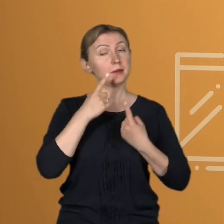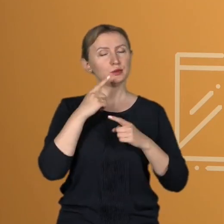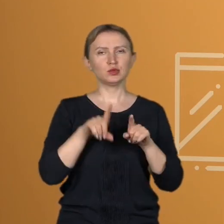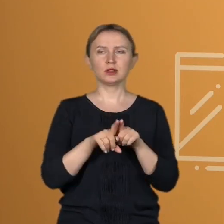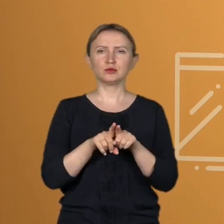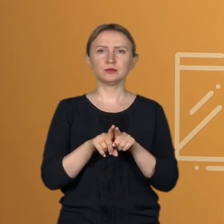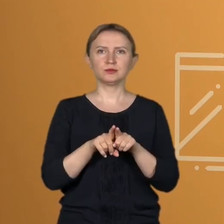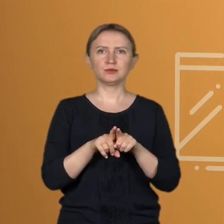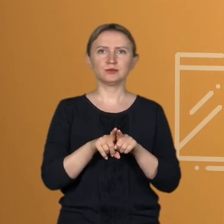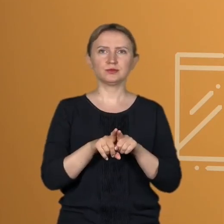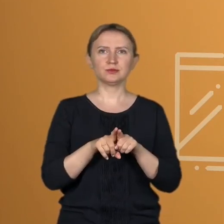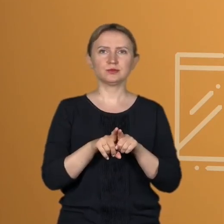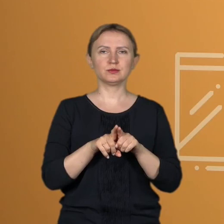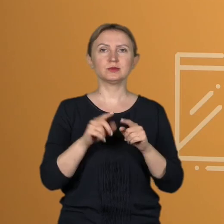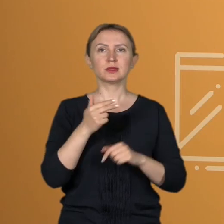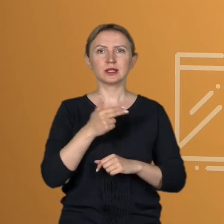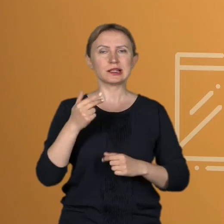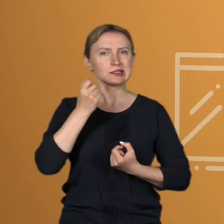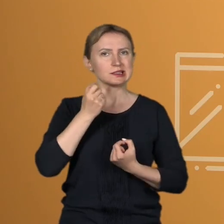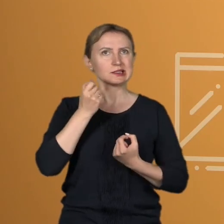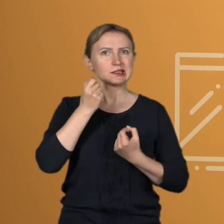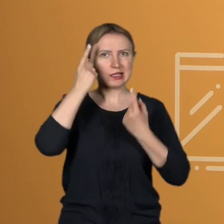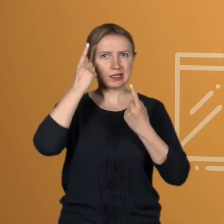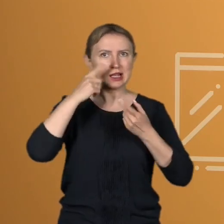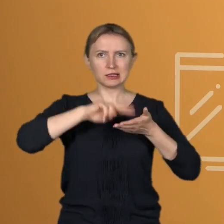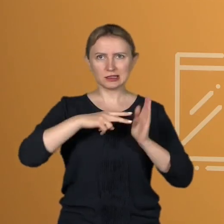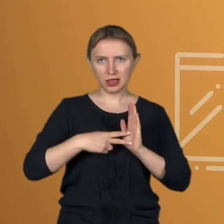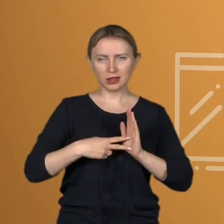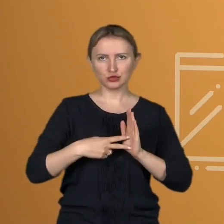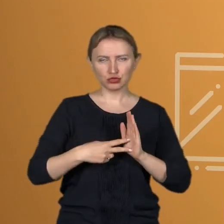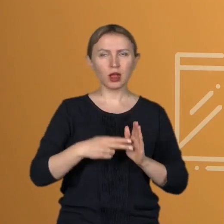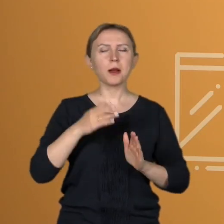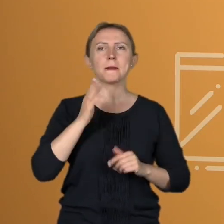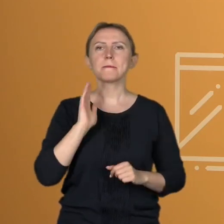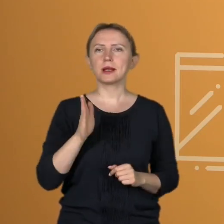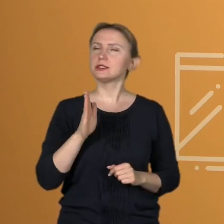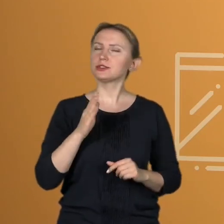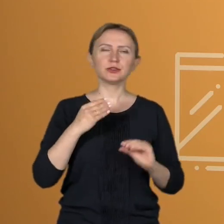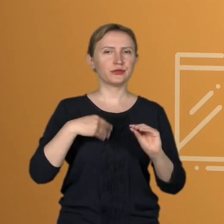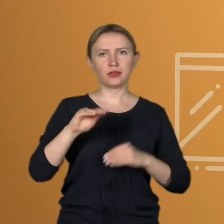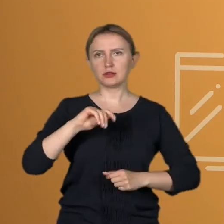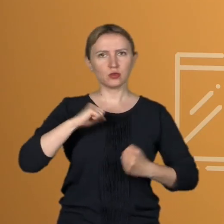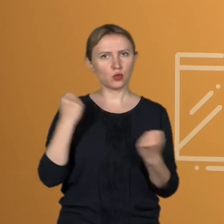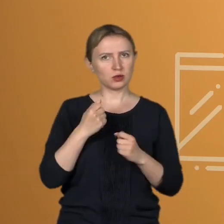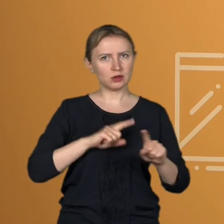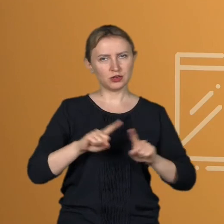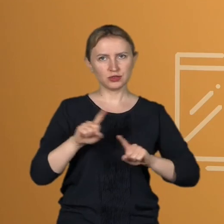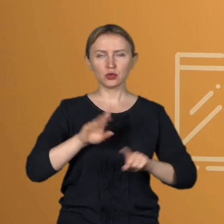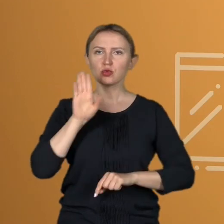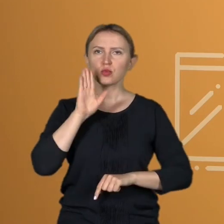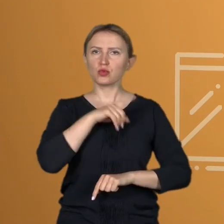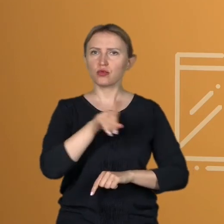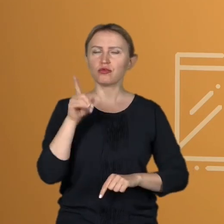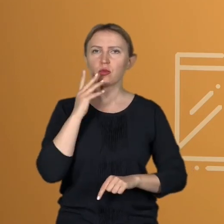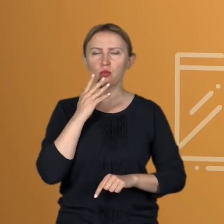że to zagadnienie inteligencji strategicznej, ono będzie nabierało coraz silniejszego znaczenia, bo tak jak